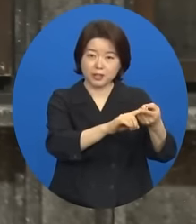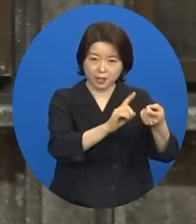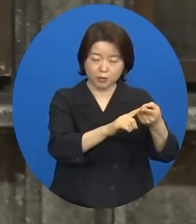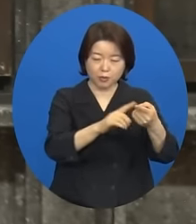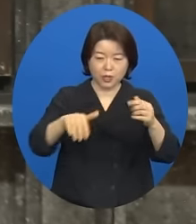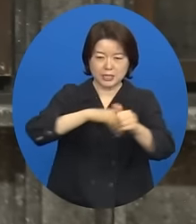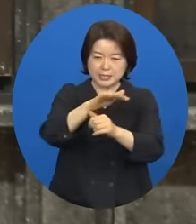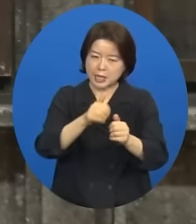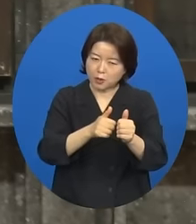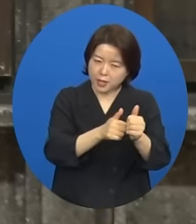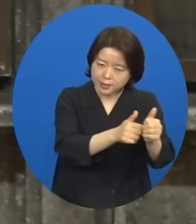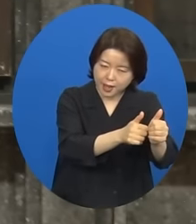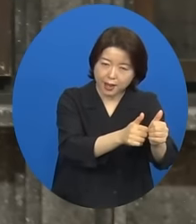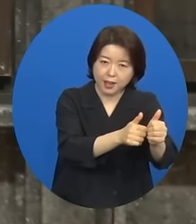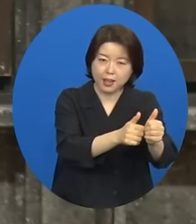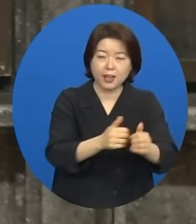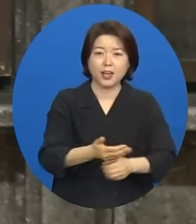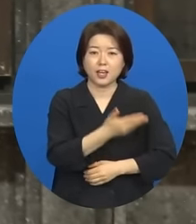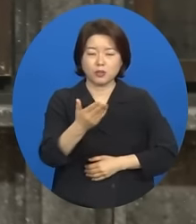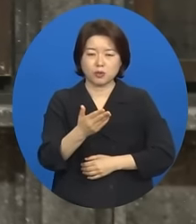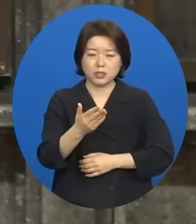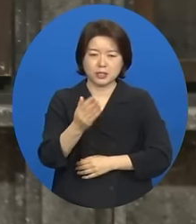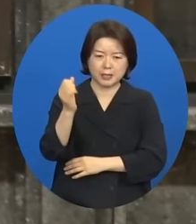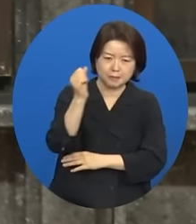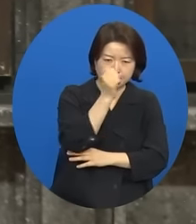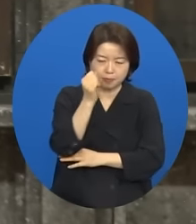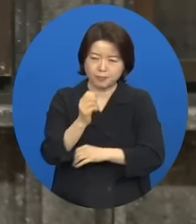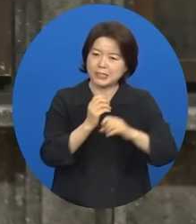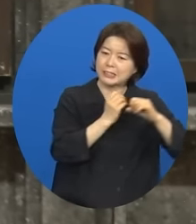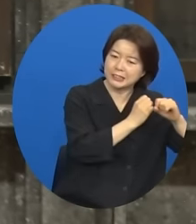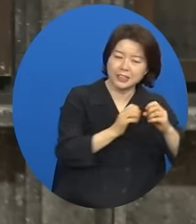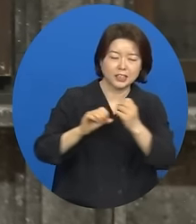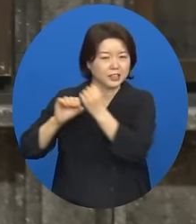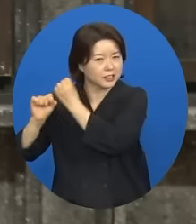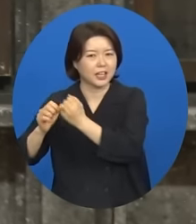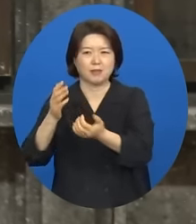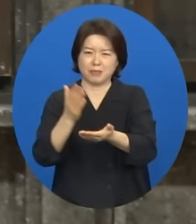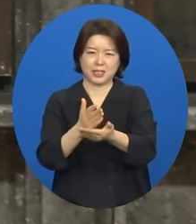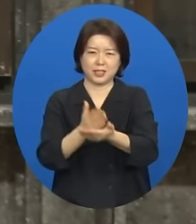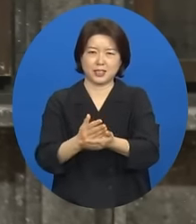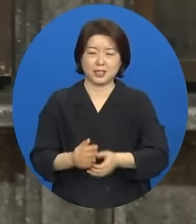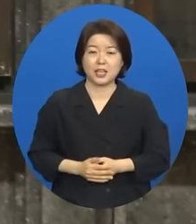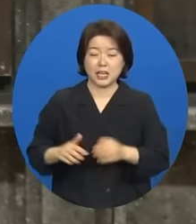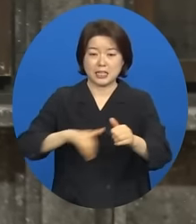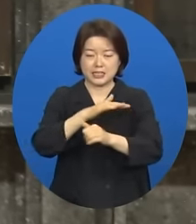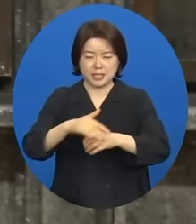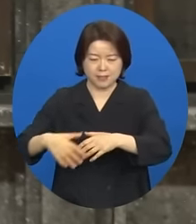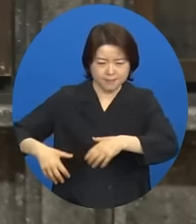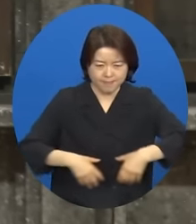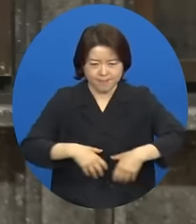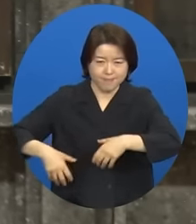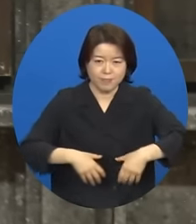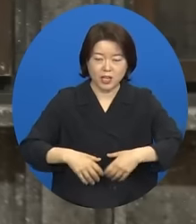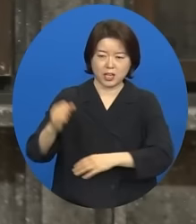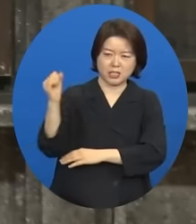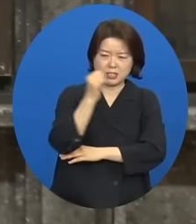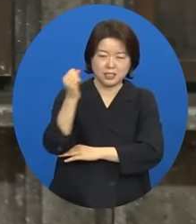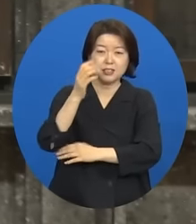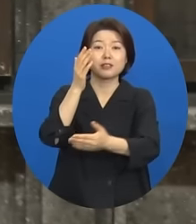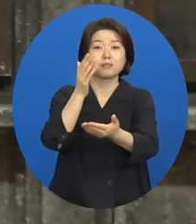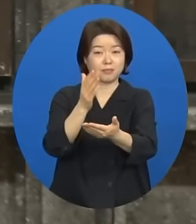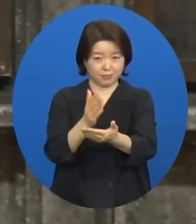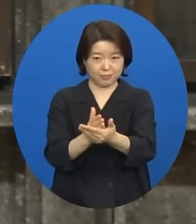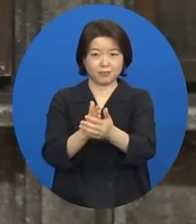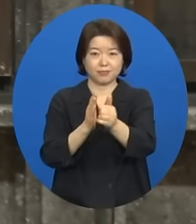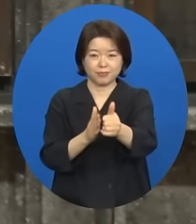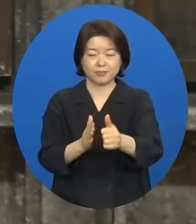상황에 따라서 여러분 좌지우지 되어서는 안 된다는 것입니다. 상황에 따라 요동하듯이 그게 흔들리면 안